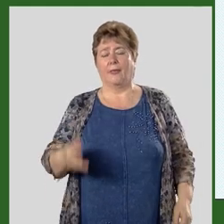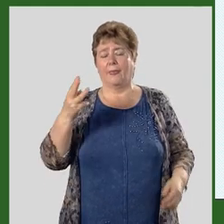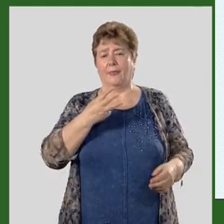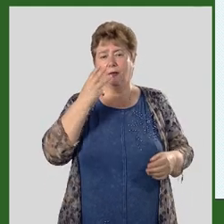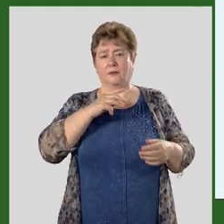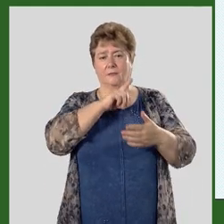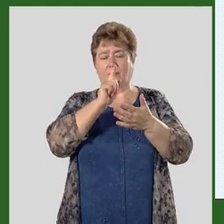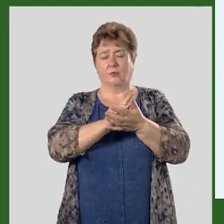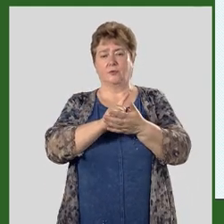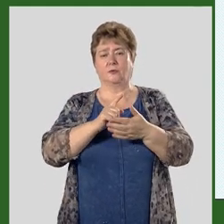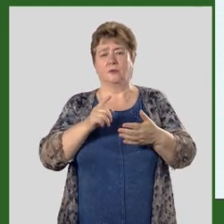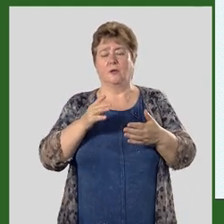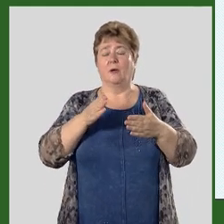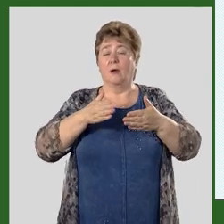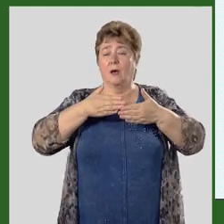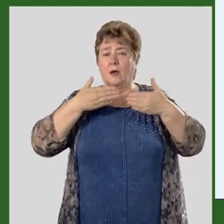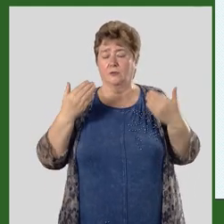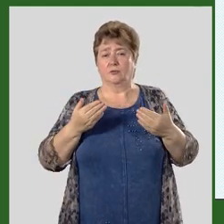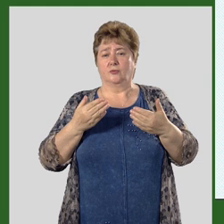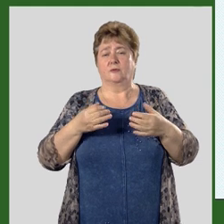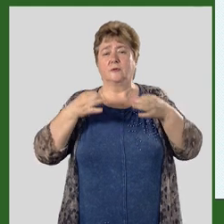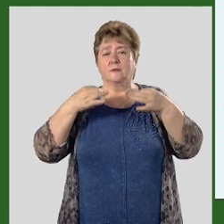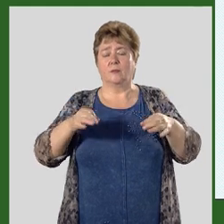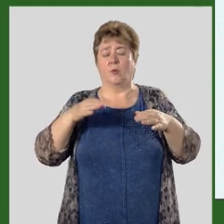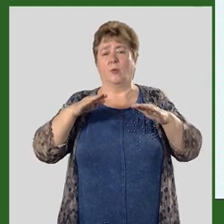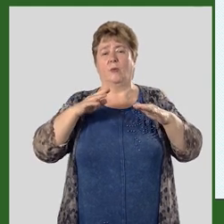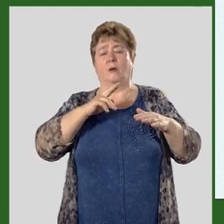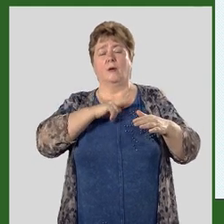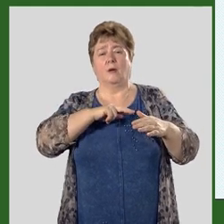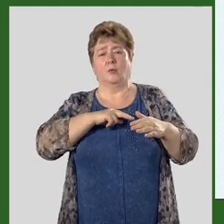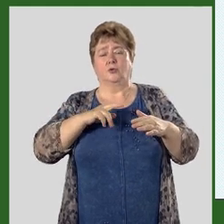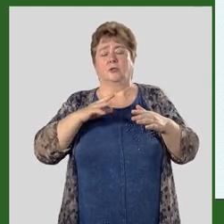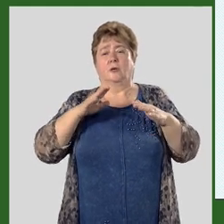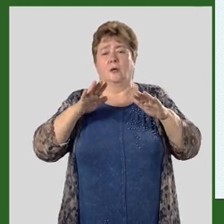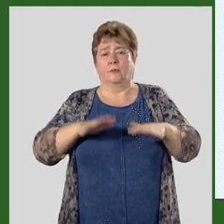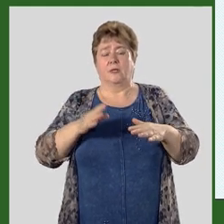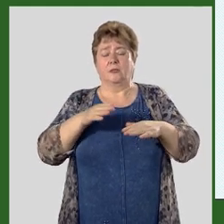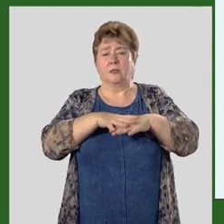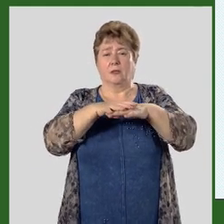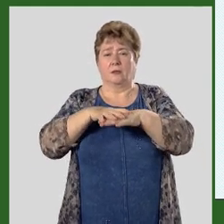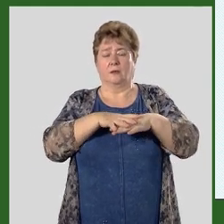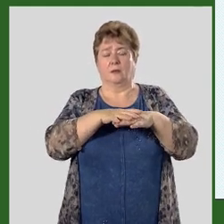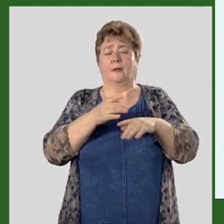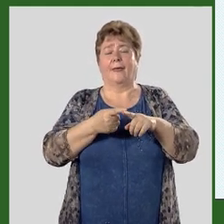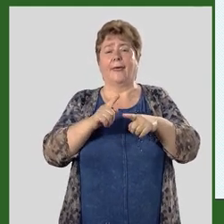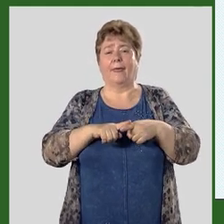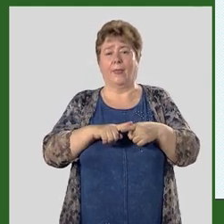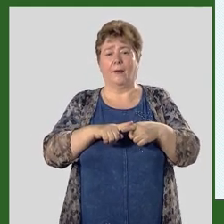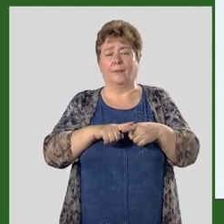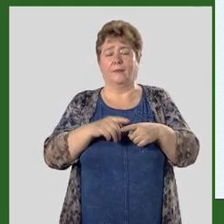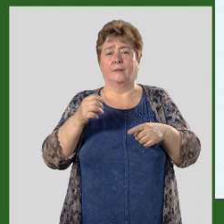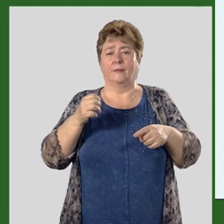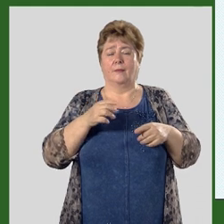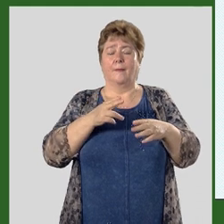Третий вопрос. Отсутствие вакантных рабочих мест на рынке труда – это